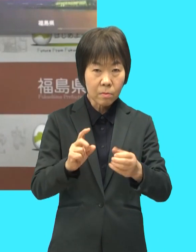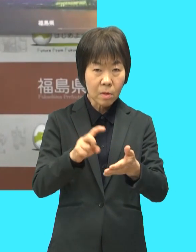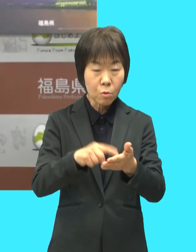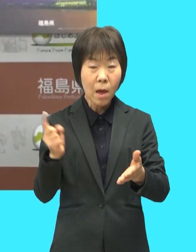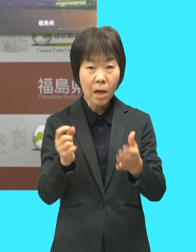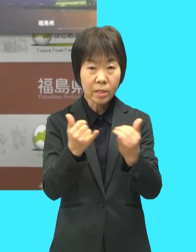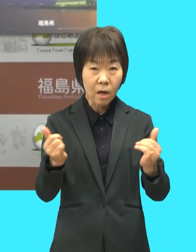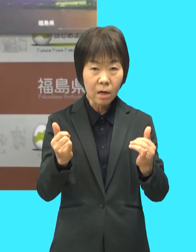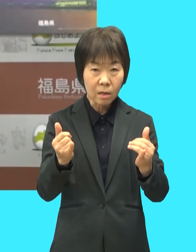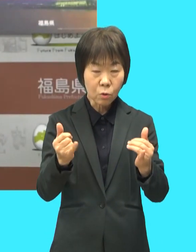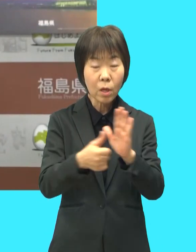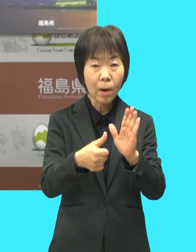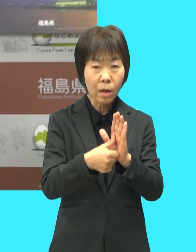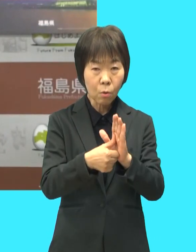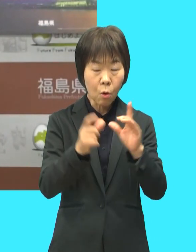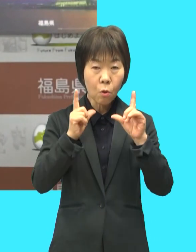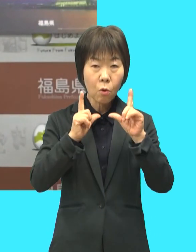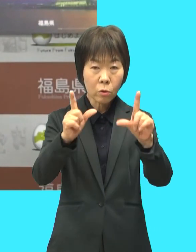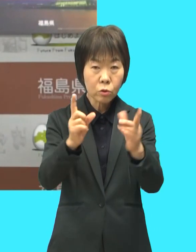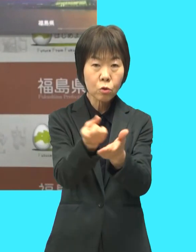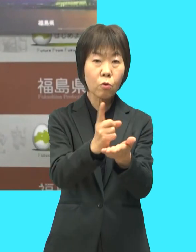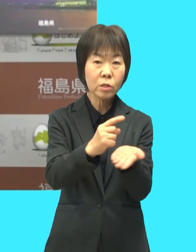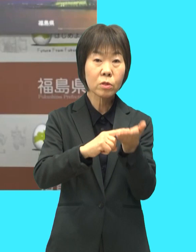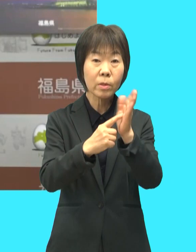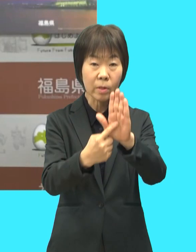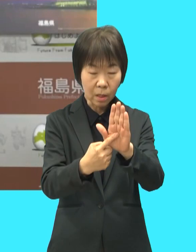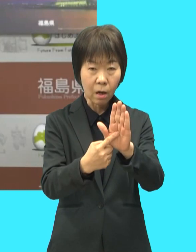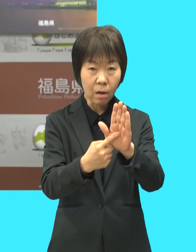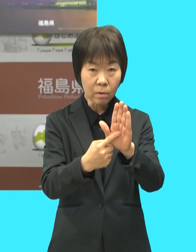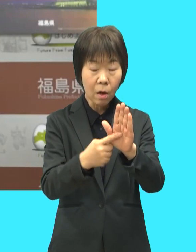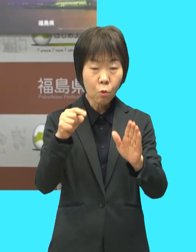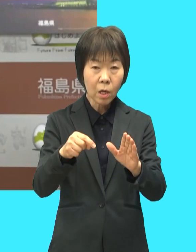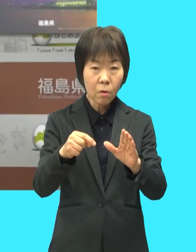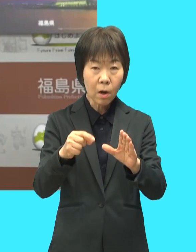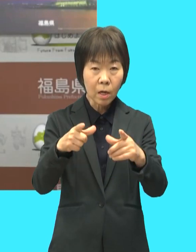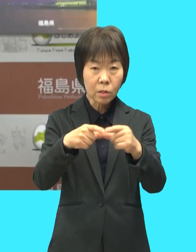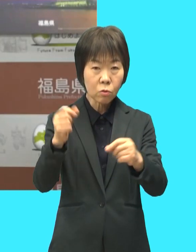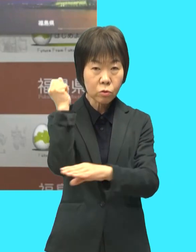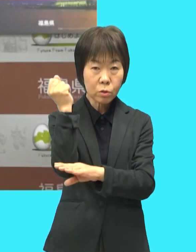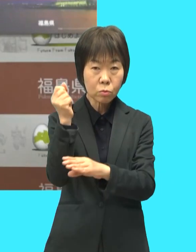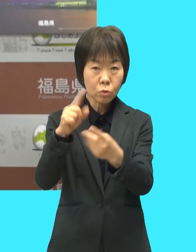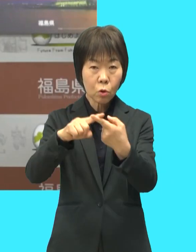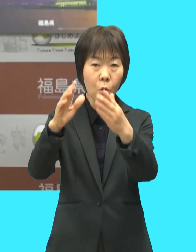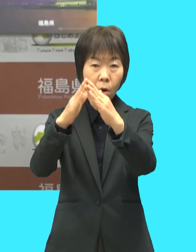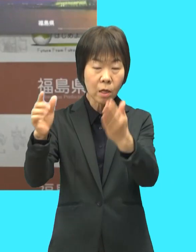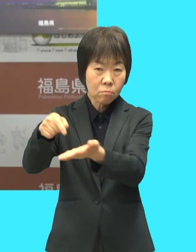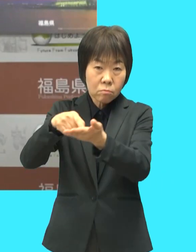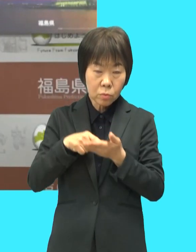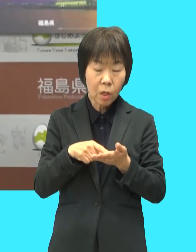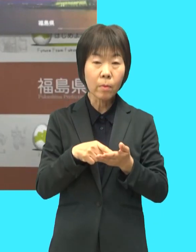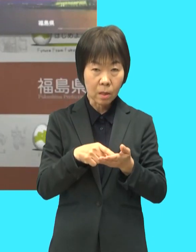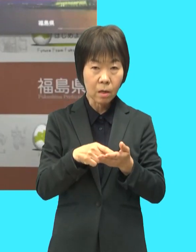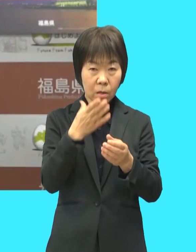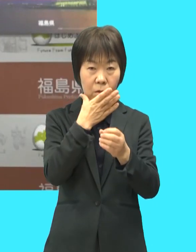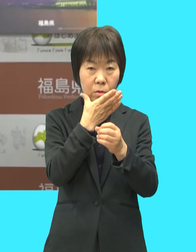関わらず公表するという方針を示しました。こちらがその日本新聞協会の要望を受けたものとなっていますが、福島